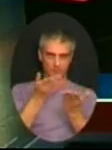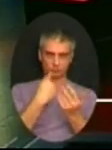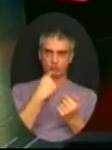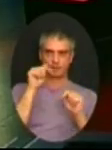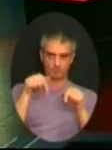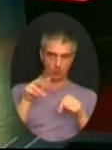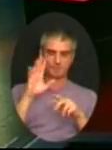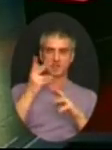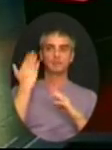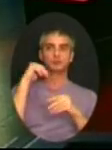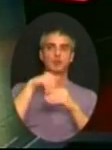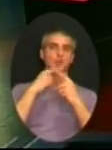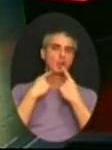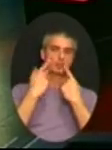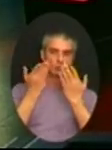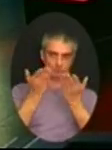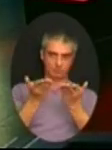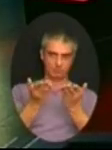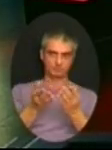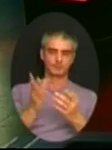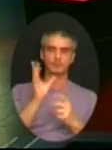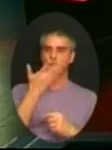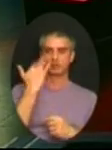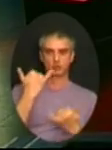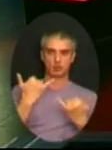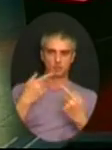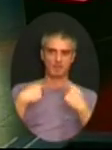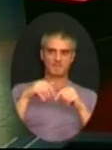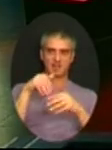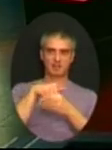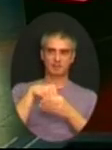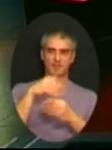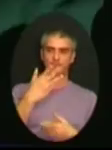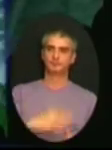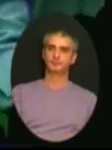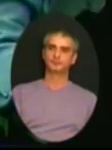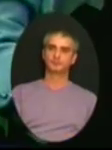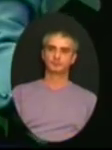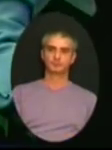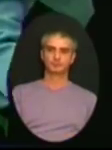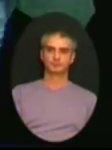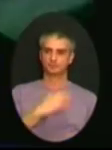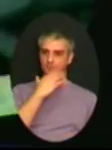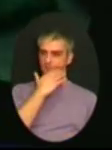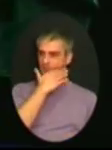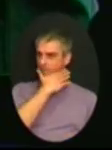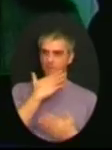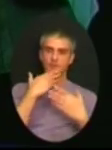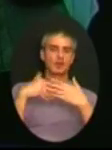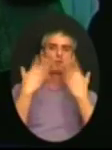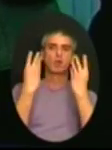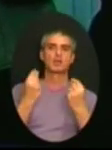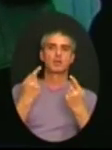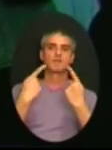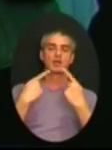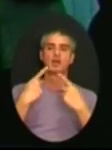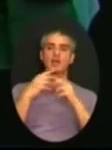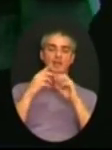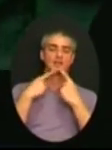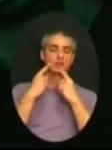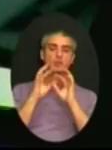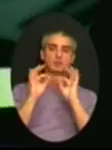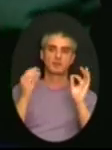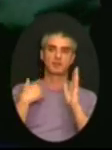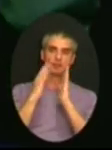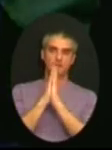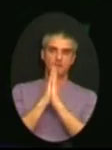האלה שנאמרים כאן וגם למה שהיה בדיון, הנה קטע מתוך מה שהיה היום בוועדת הפנים. בוקר טוב לחברי הוועדה. הדיון נפתח,